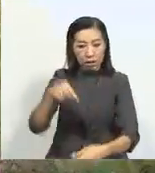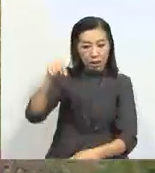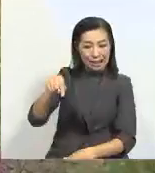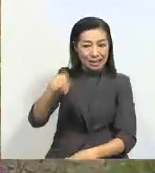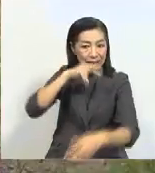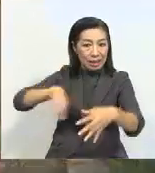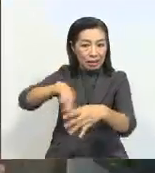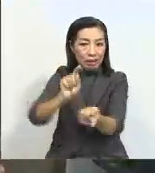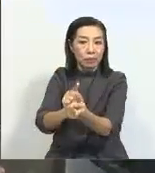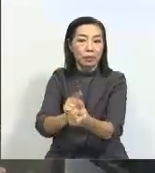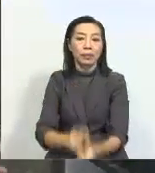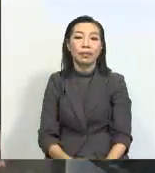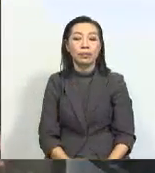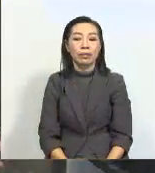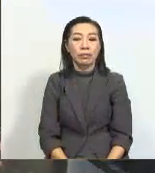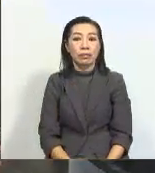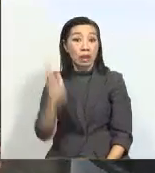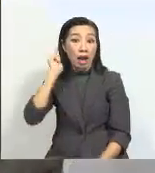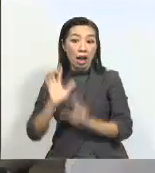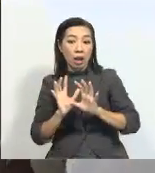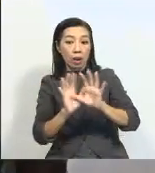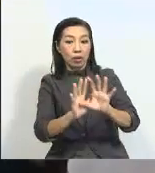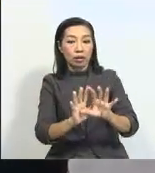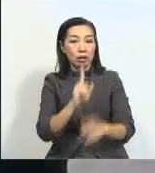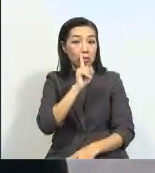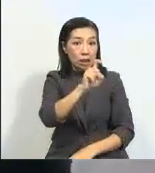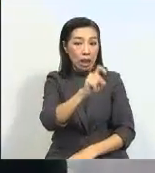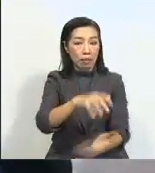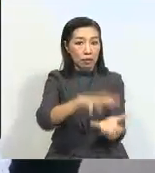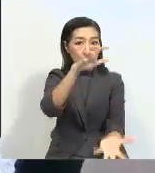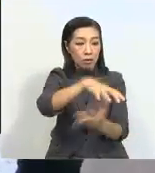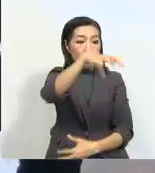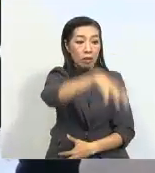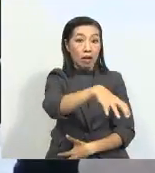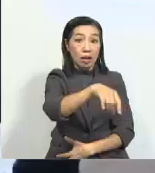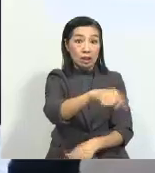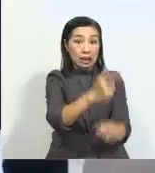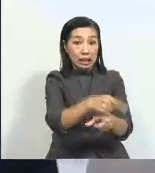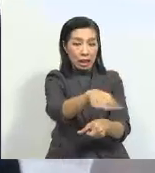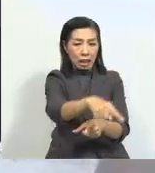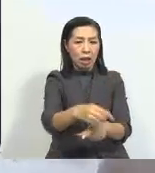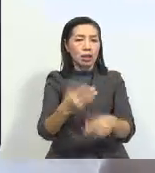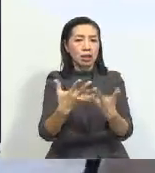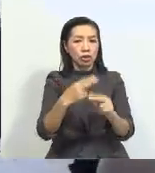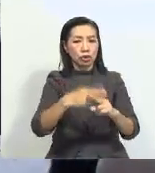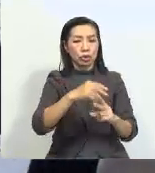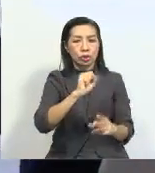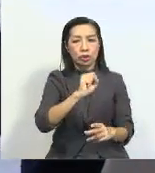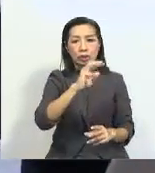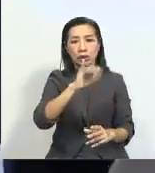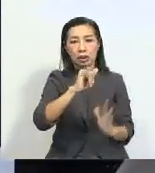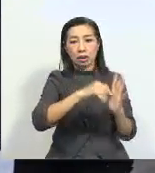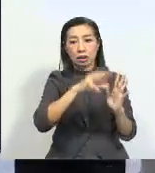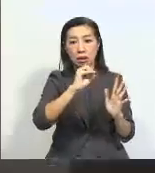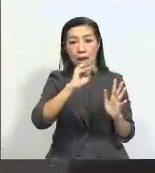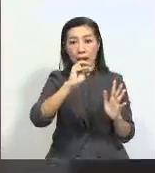ที่นี่ ผู้สื่อข่าวลงพื้นที่ไปตรวจฟาร์มจระเข้ชื่อว่าสยามมิตรค่ะตั้งอยู่ที่หมู่4ตำบลทุ่งลูกนกอำเภอก